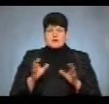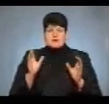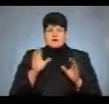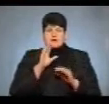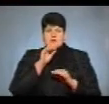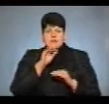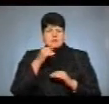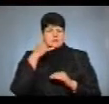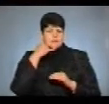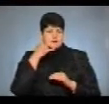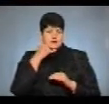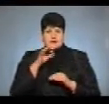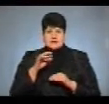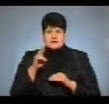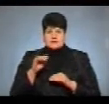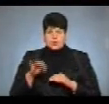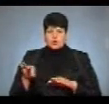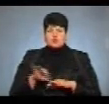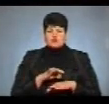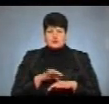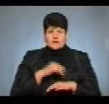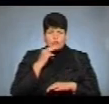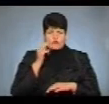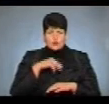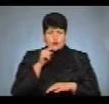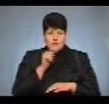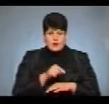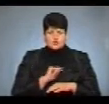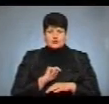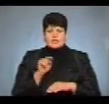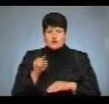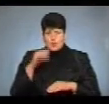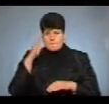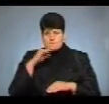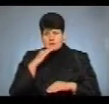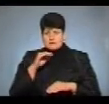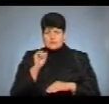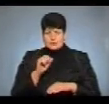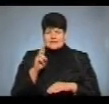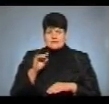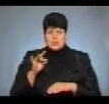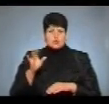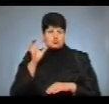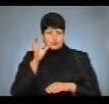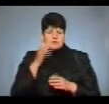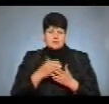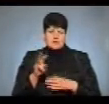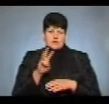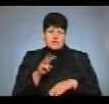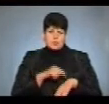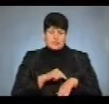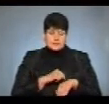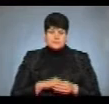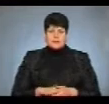телефонних розмов Олени Цимбалюк, дружини обвинуваченого Олексія Цимбалюка, та його батька Анатолія Цимбалюка слухали близько 3 годин. Після